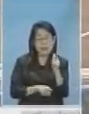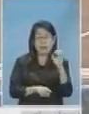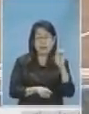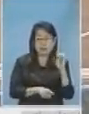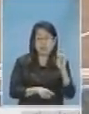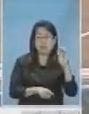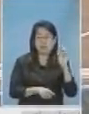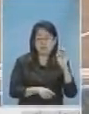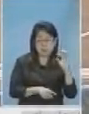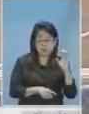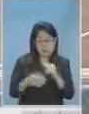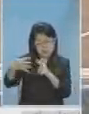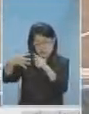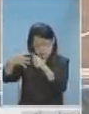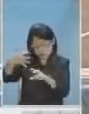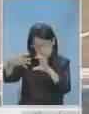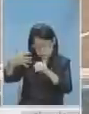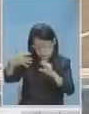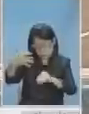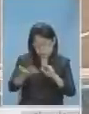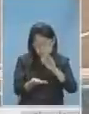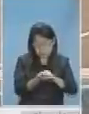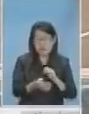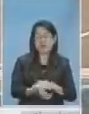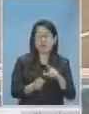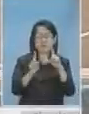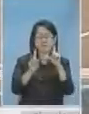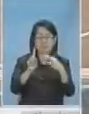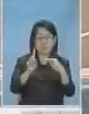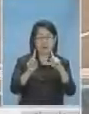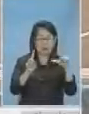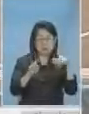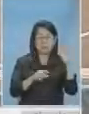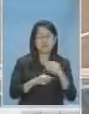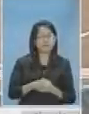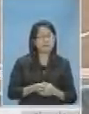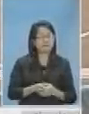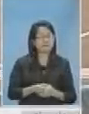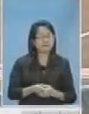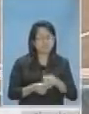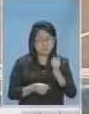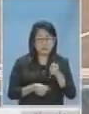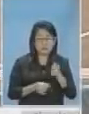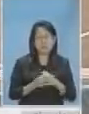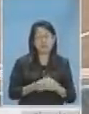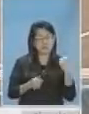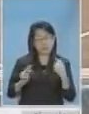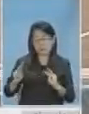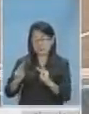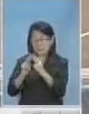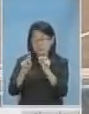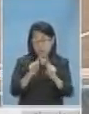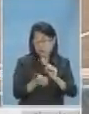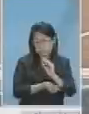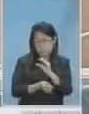ครับท่านรองนายกครับสิ่งที่น่าสนใจมากเป็นอย่างนี้ครับทุกกระทรวงเลยนะครับท่านรองนายกครับผม